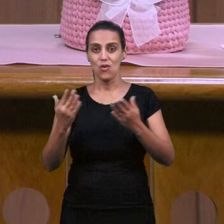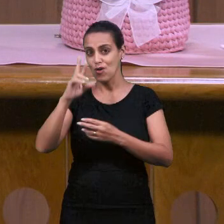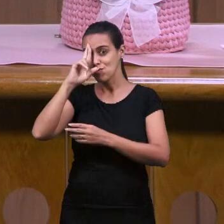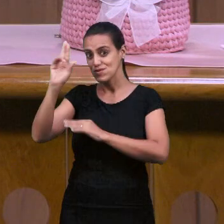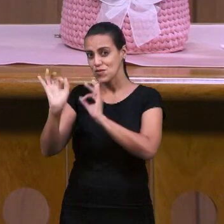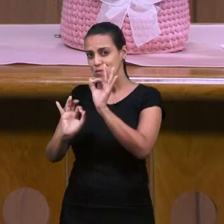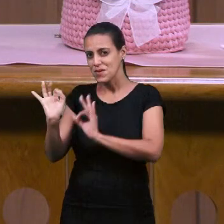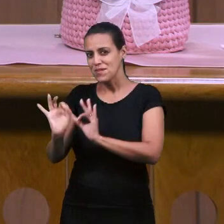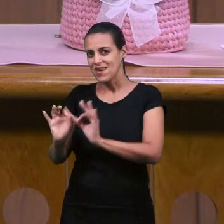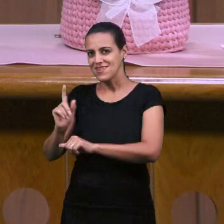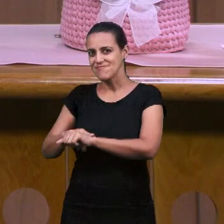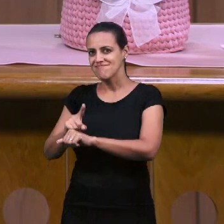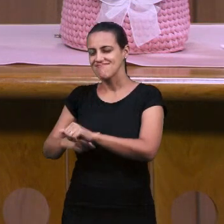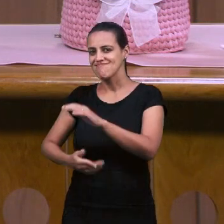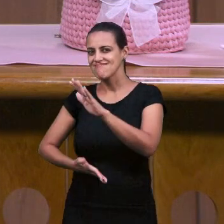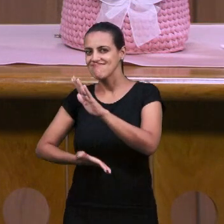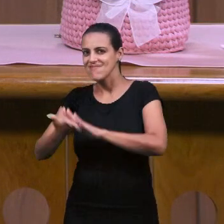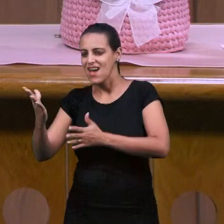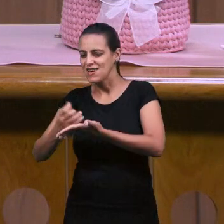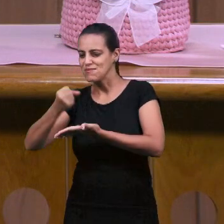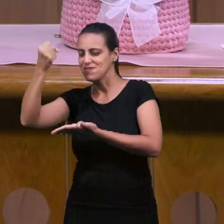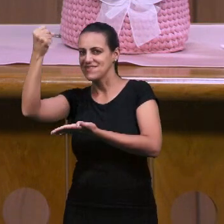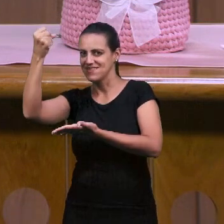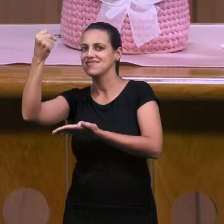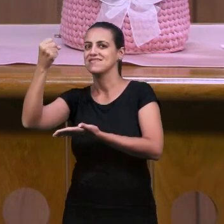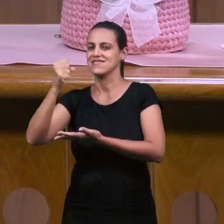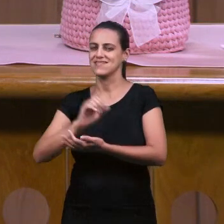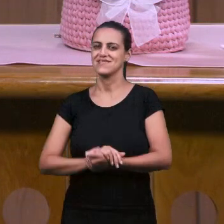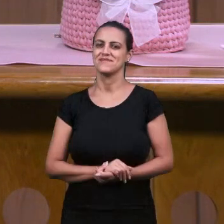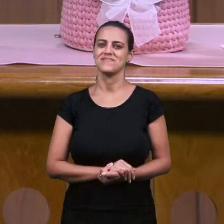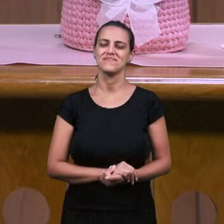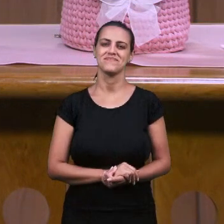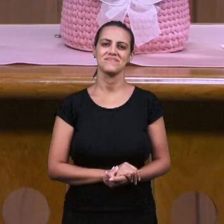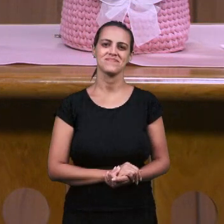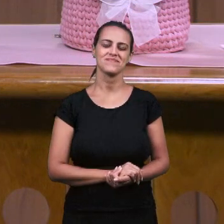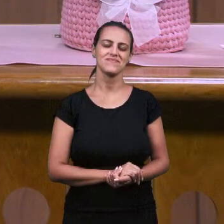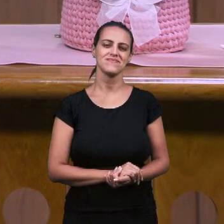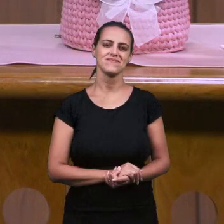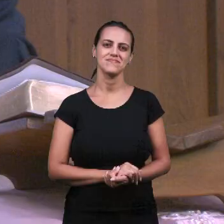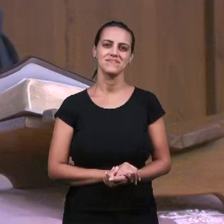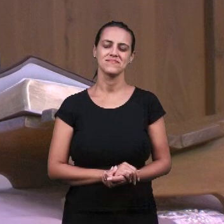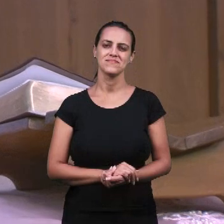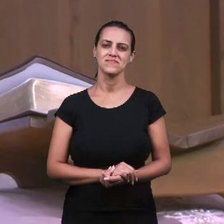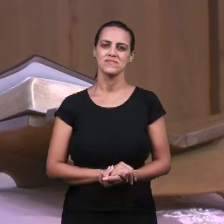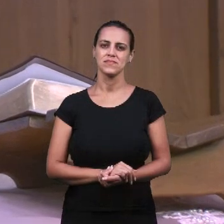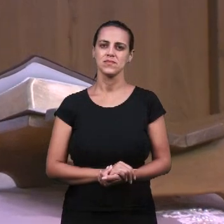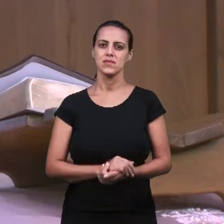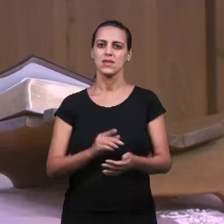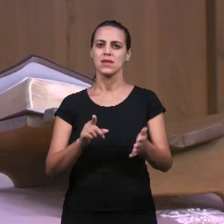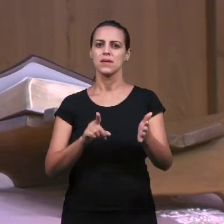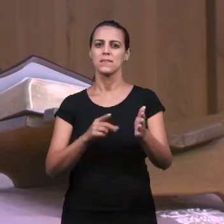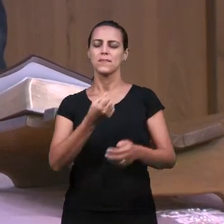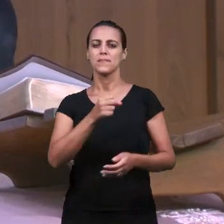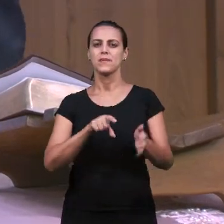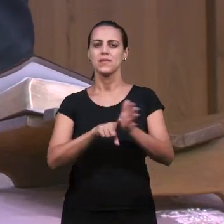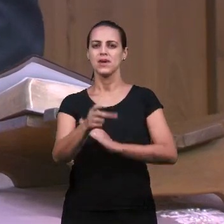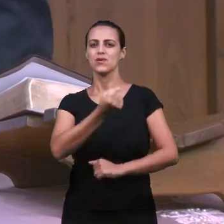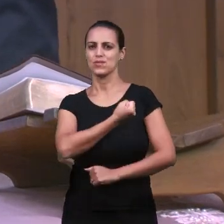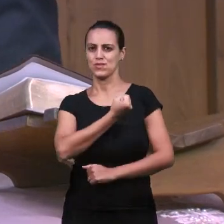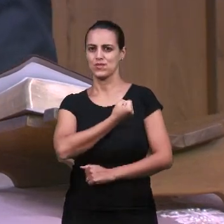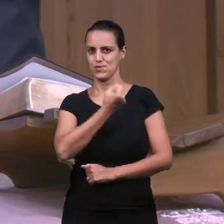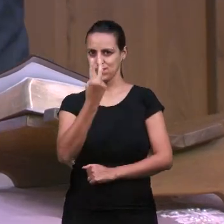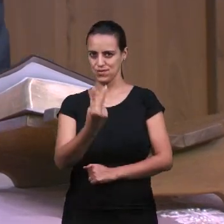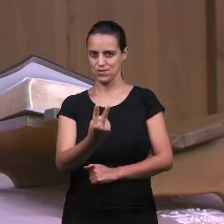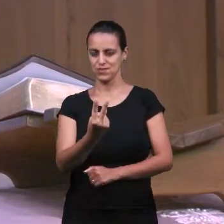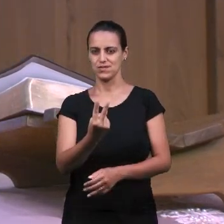l'Église. L'Église est préparée en ce moment pour son départ. Loué soit le Seigneur. Notre deuxième question, passons à la deuxième question. Elle va